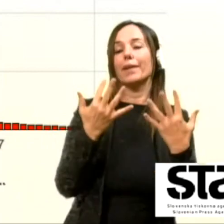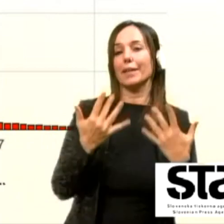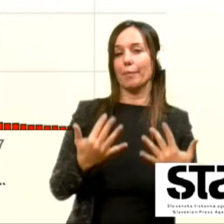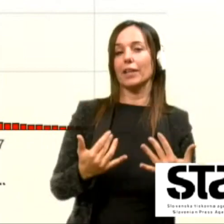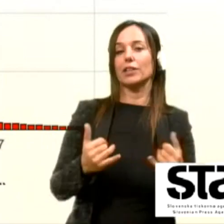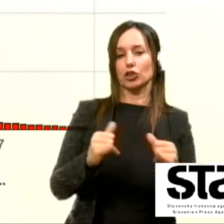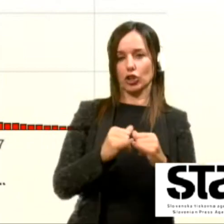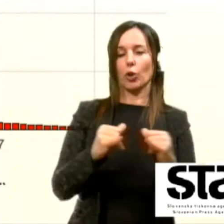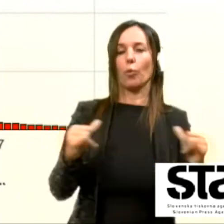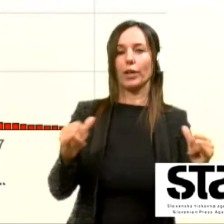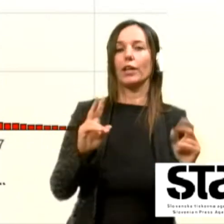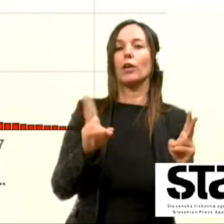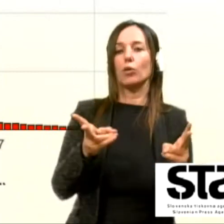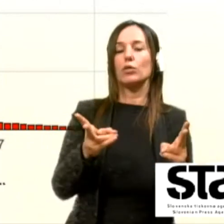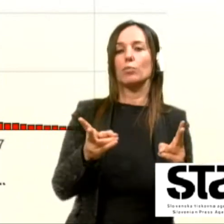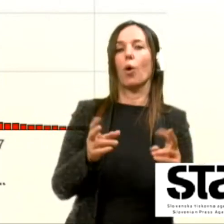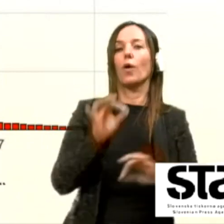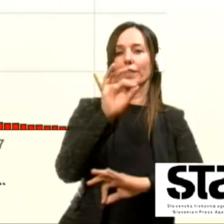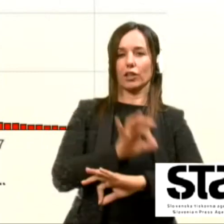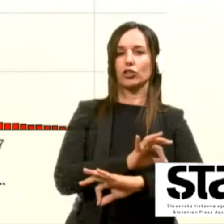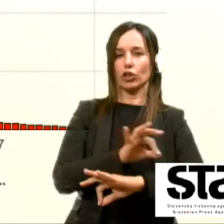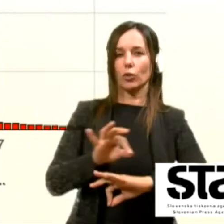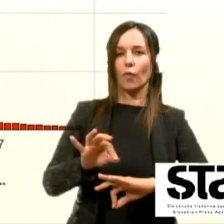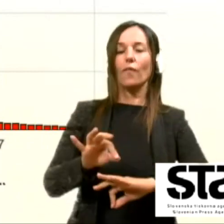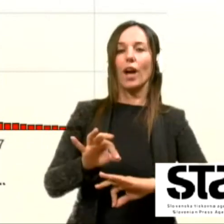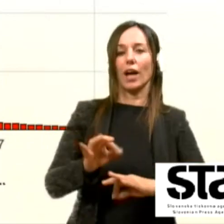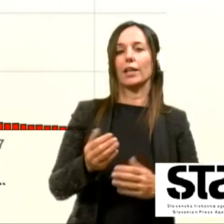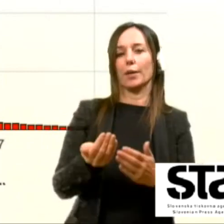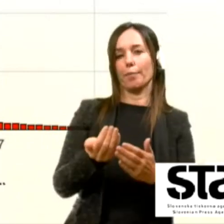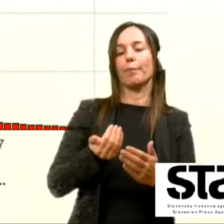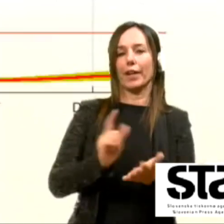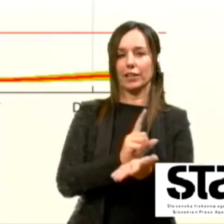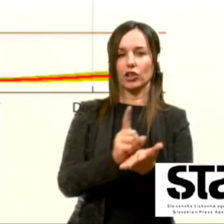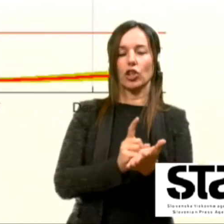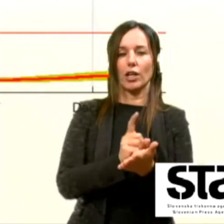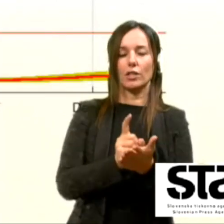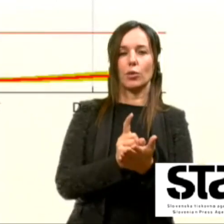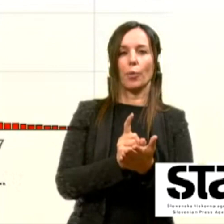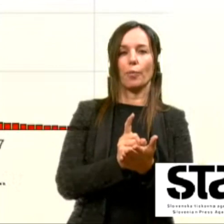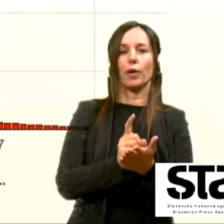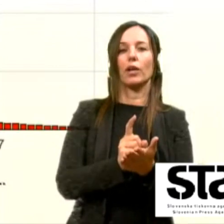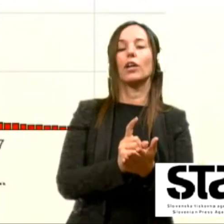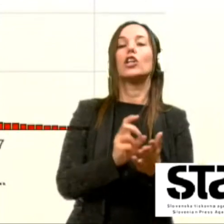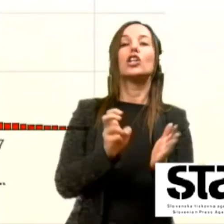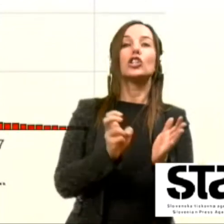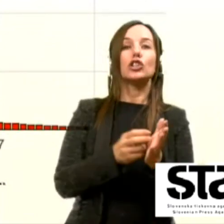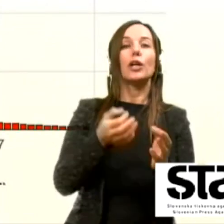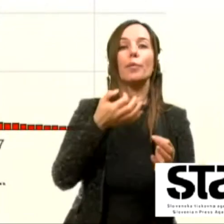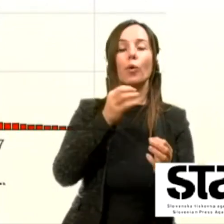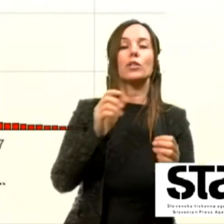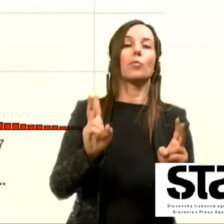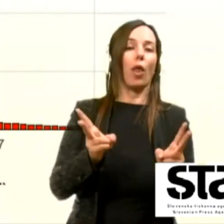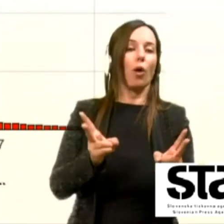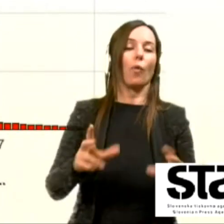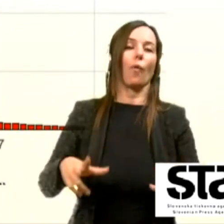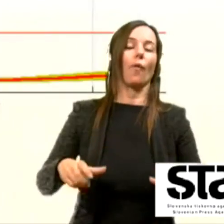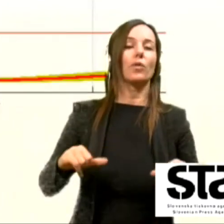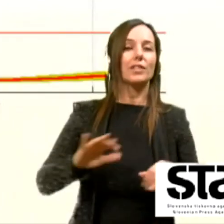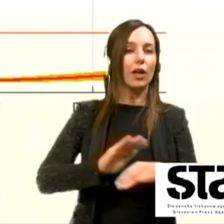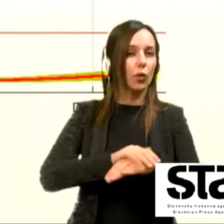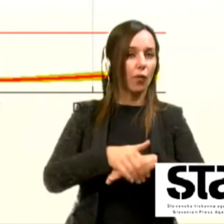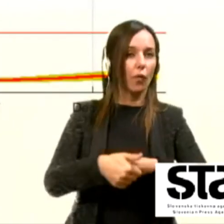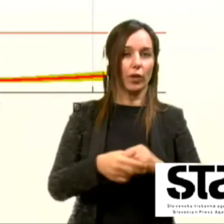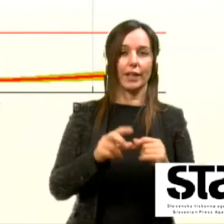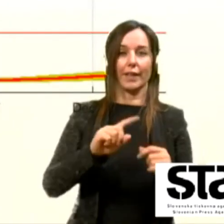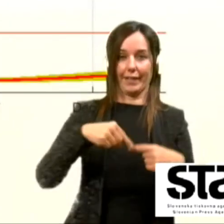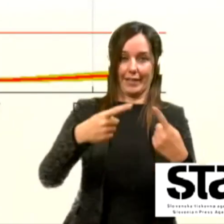matematičnemu modelu, tako kot je bil zastavljen že pred časom. No, tisto, kar je še bolj razveseljivo, pa je naslednji graf,